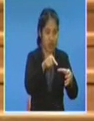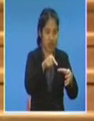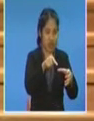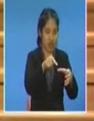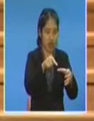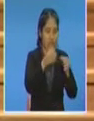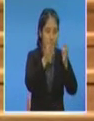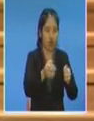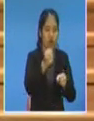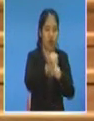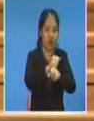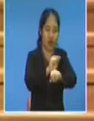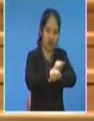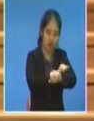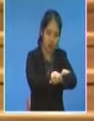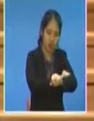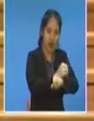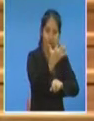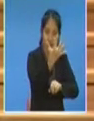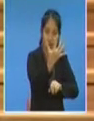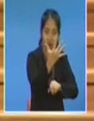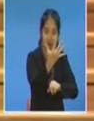นมีผู้สูงวัยได้เพียงคนเดียว